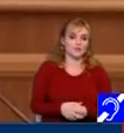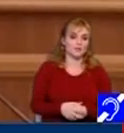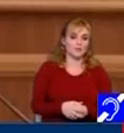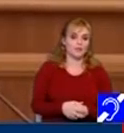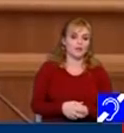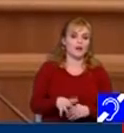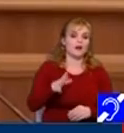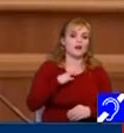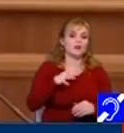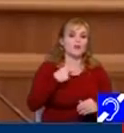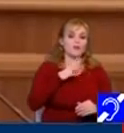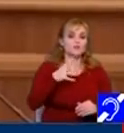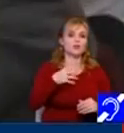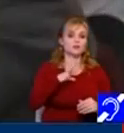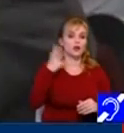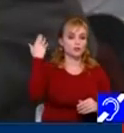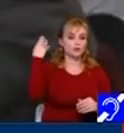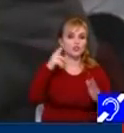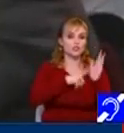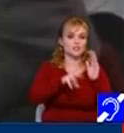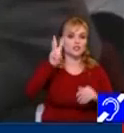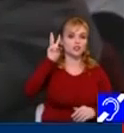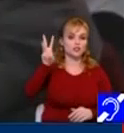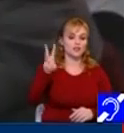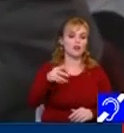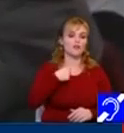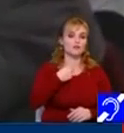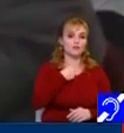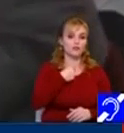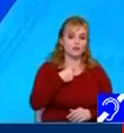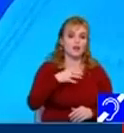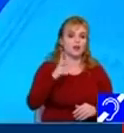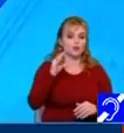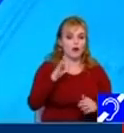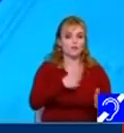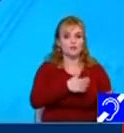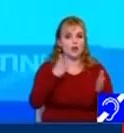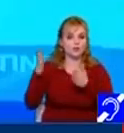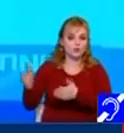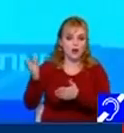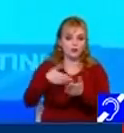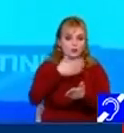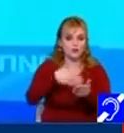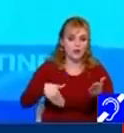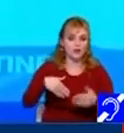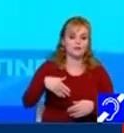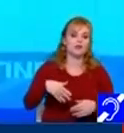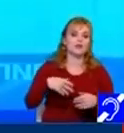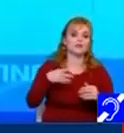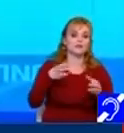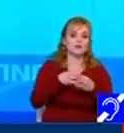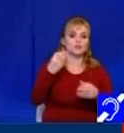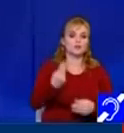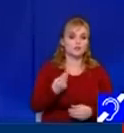2013, cu votul la 63 de deputați, ulterior anulată de PLDM și PCRM. Am ajuns la compromisul că probabil ar fi